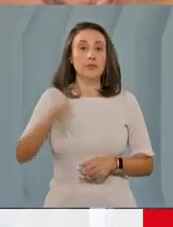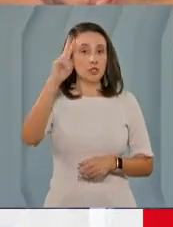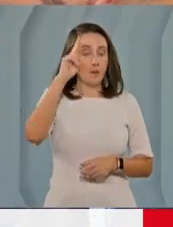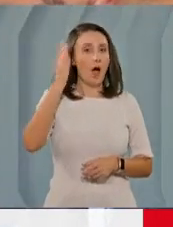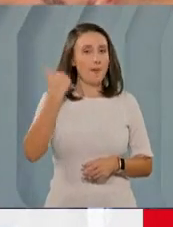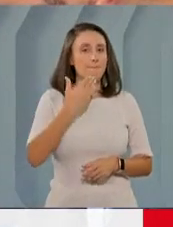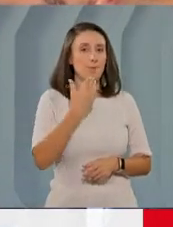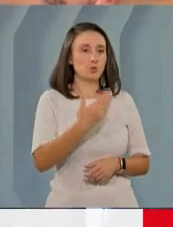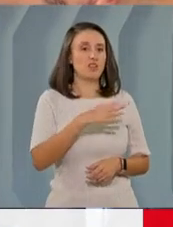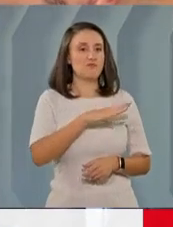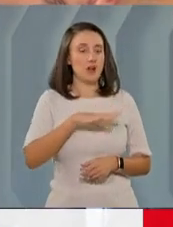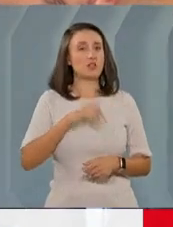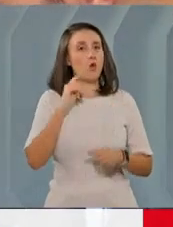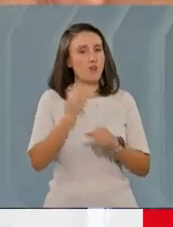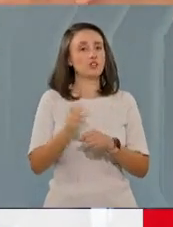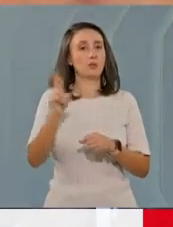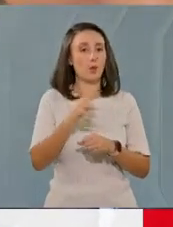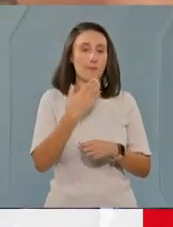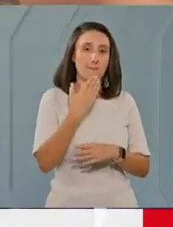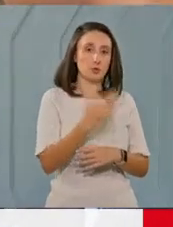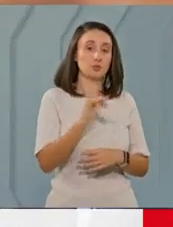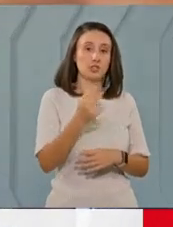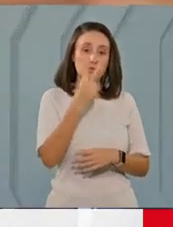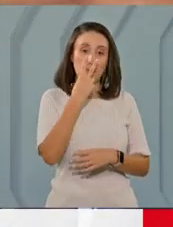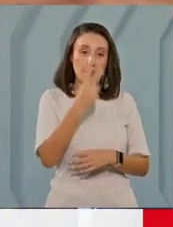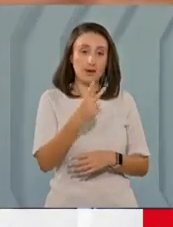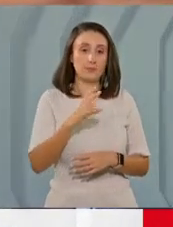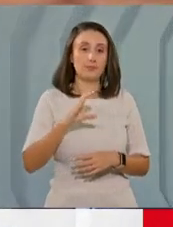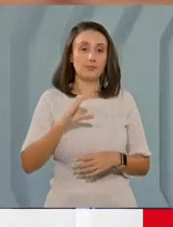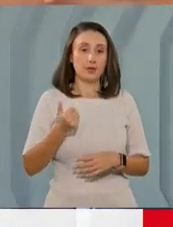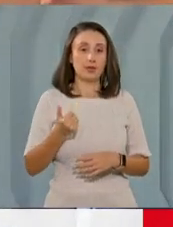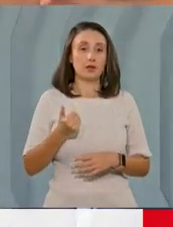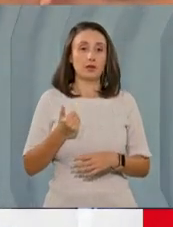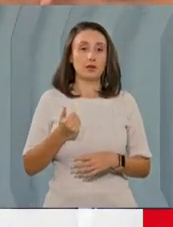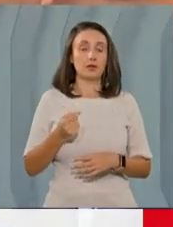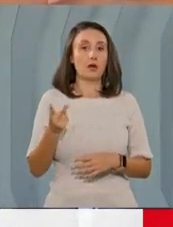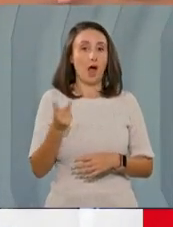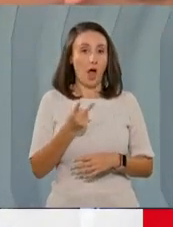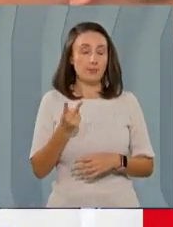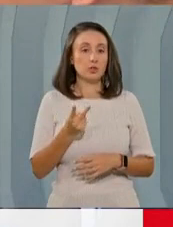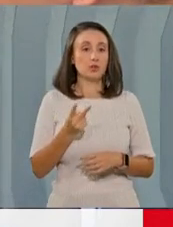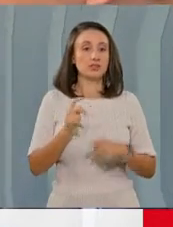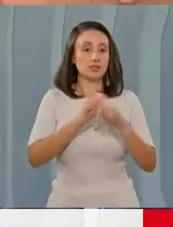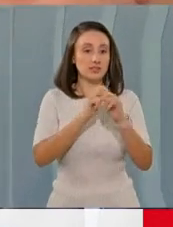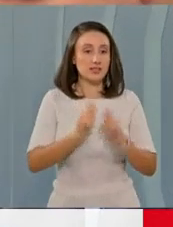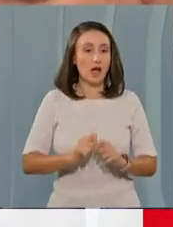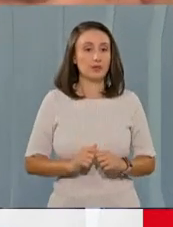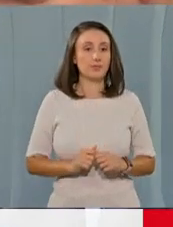Germaniei, am mulțumit Franței, o mai facem încă o dată și se pare că cele două